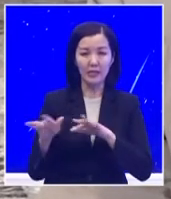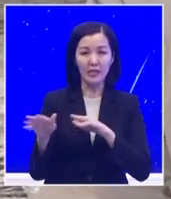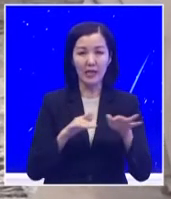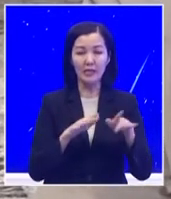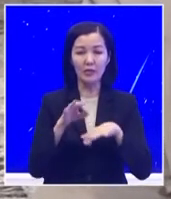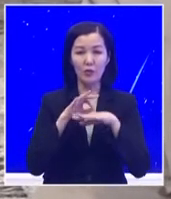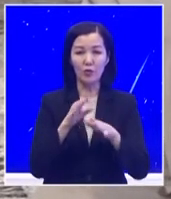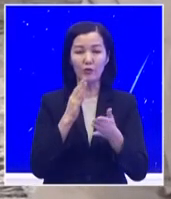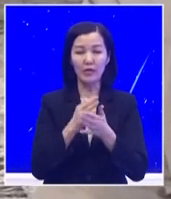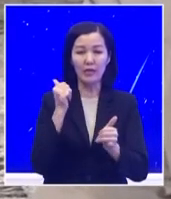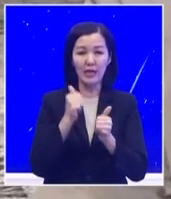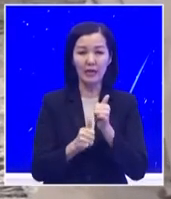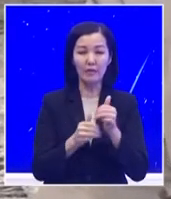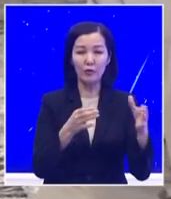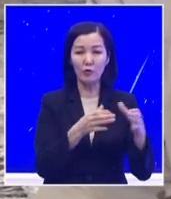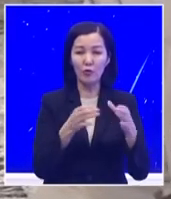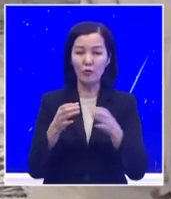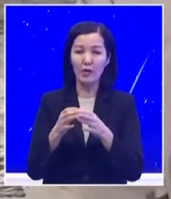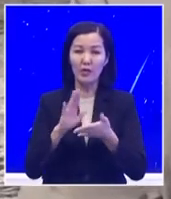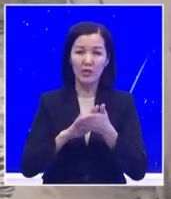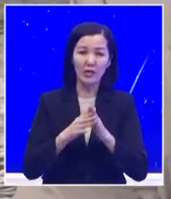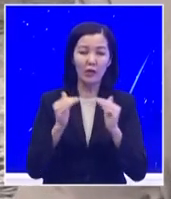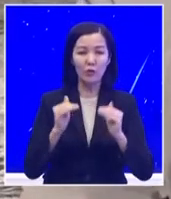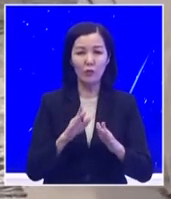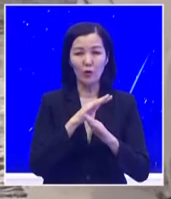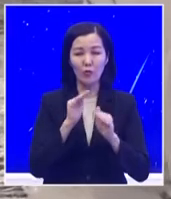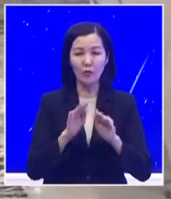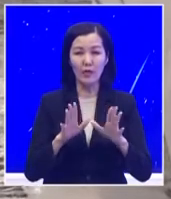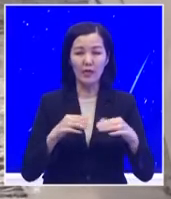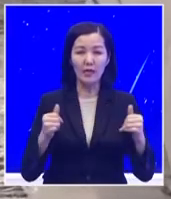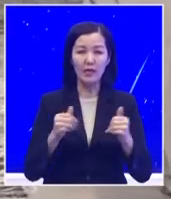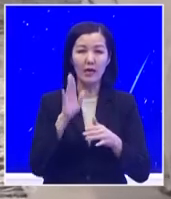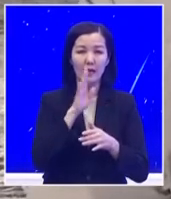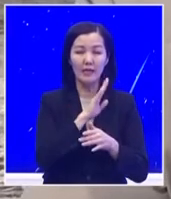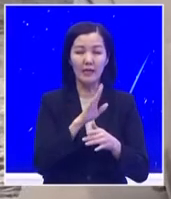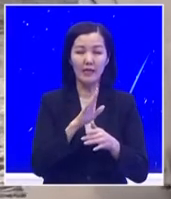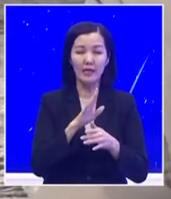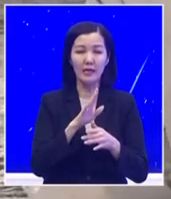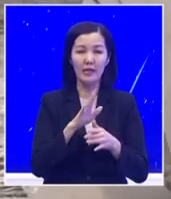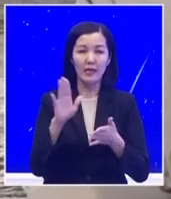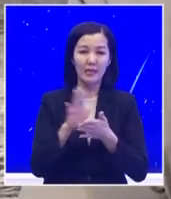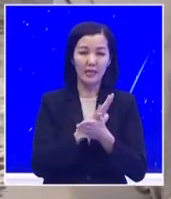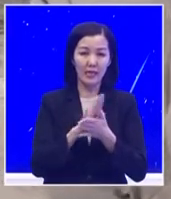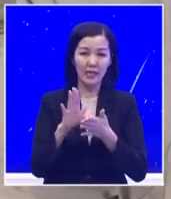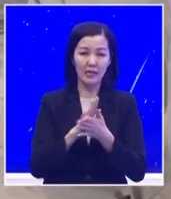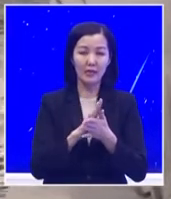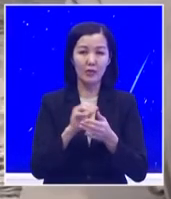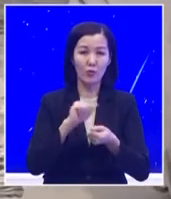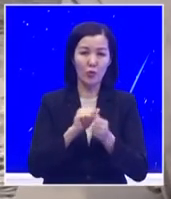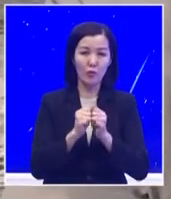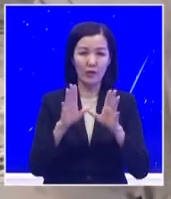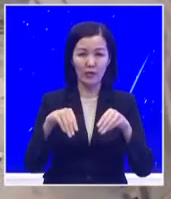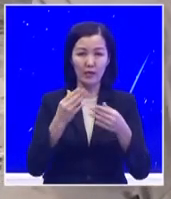сол топ. Әрбір жылда осындай мұқтаж адамдарға, көп балалы аналарға тегін көмір таратамыз. Биыл да енді міне соның бір